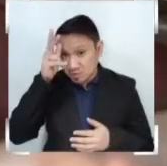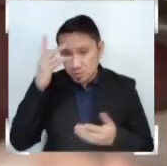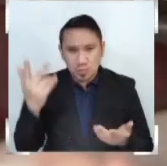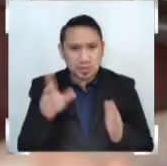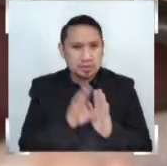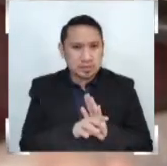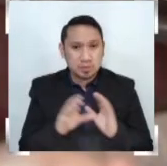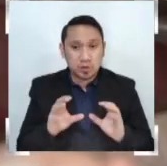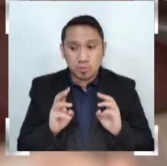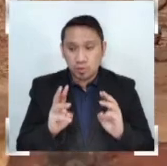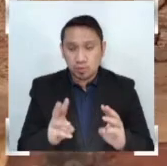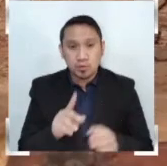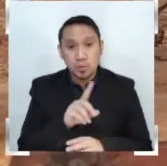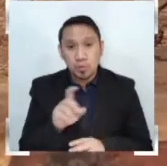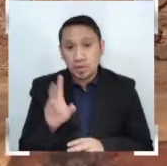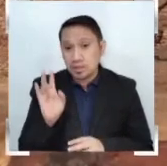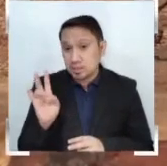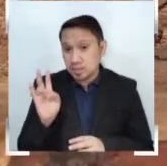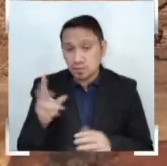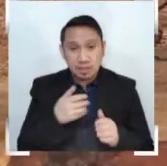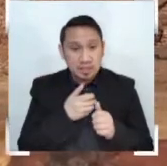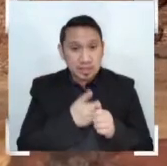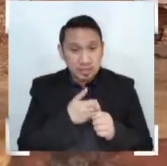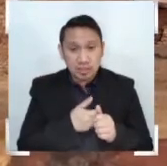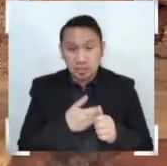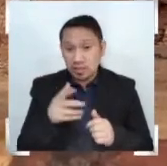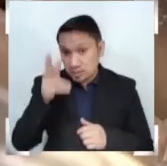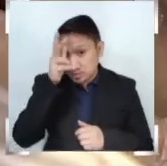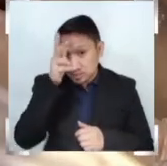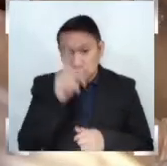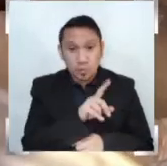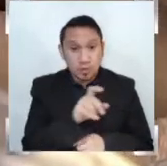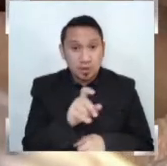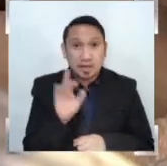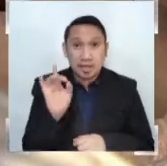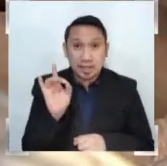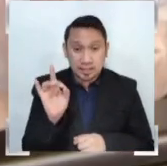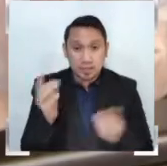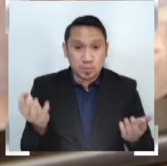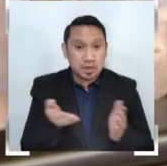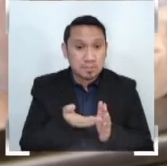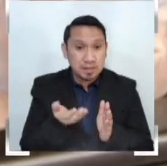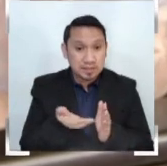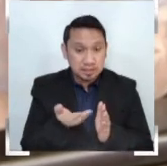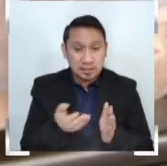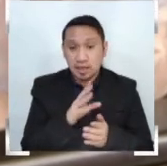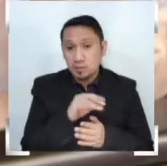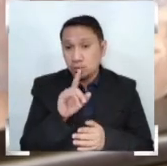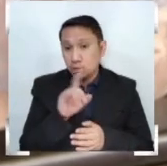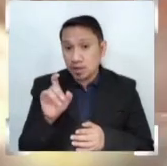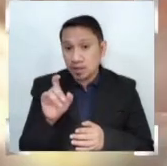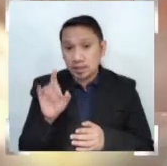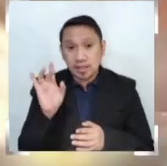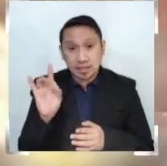Commonwealth Market, 170 kada whole chicken. 180 yan sa Pasig City Mega Market, habang 185